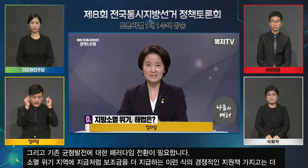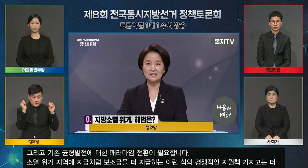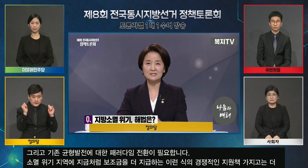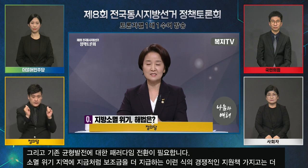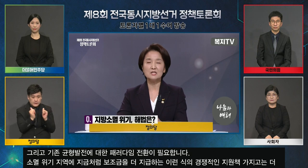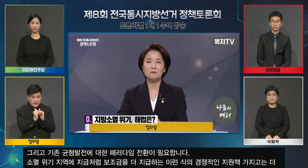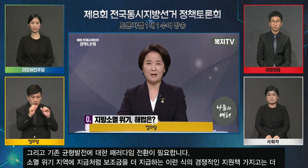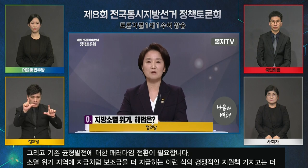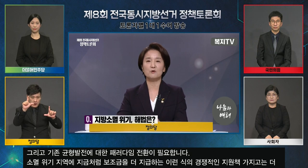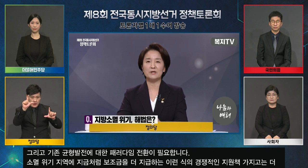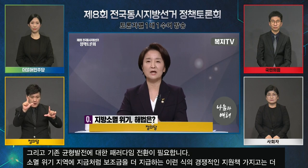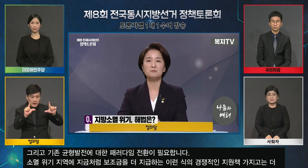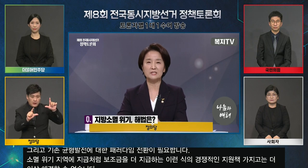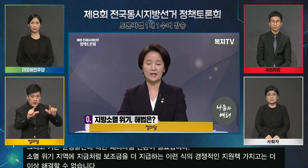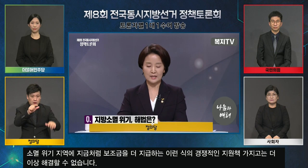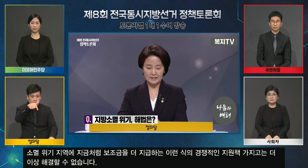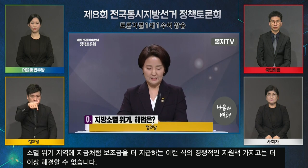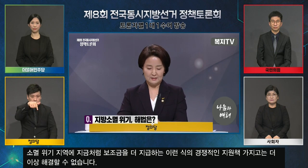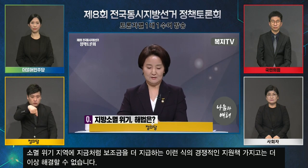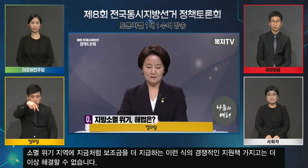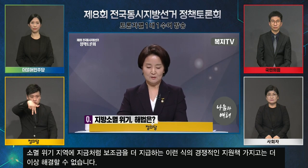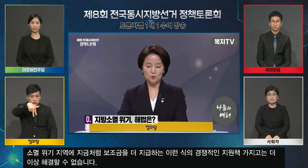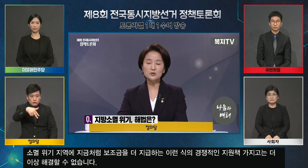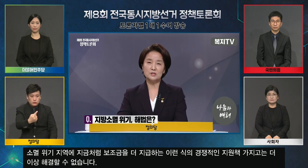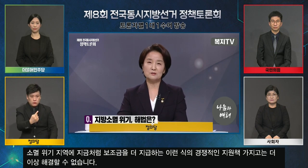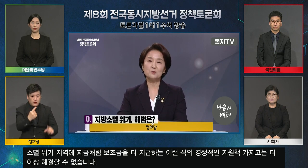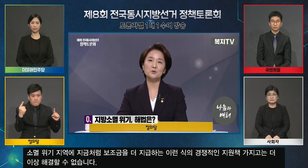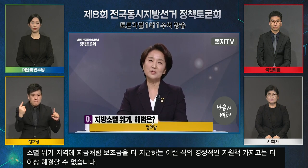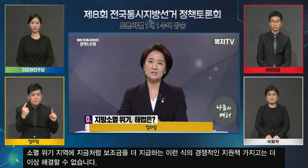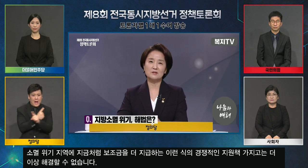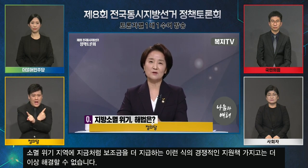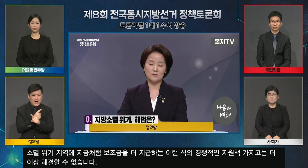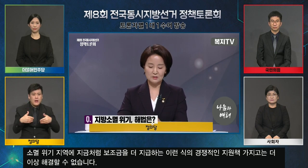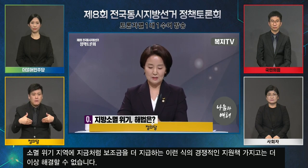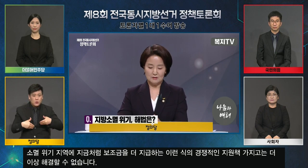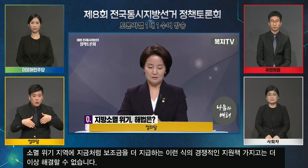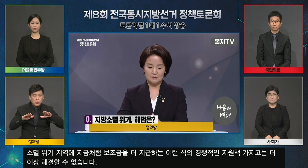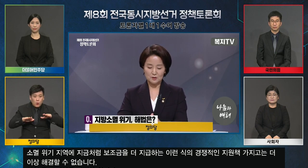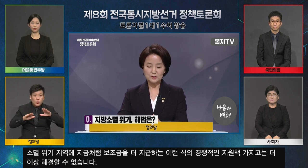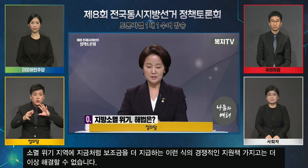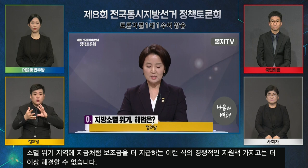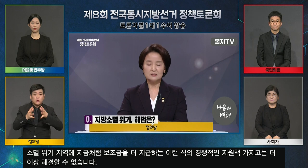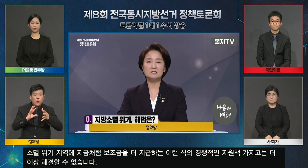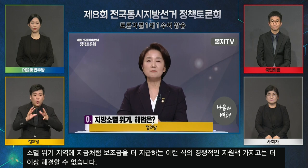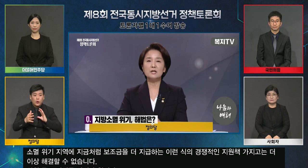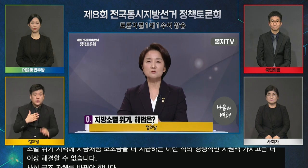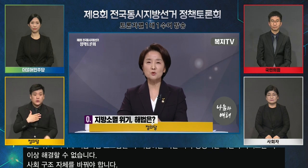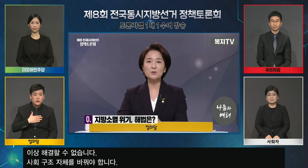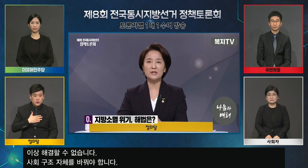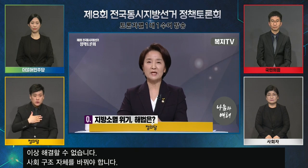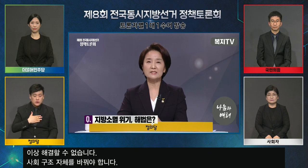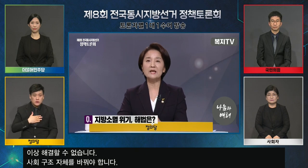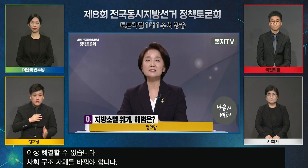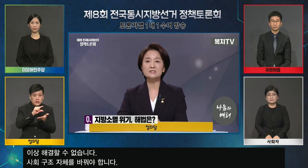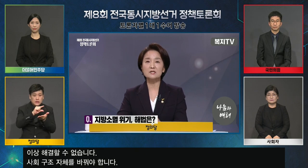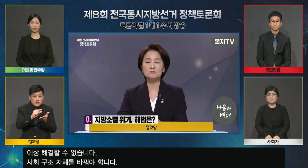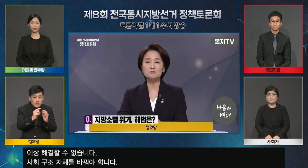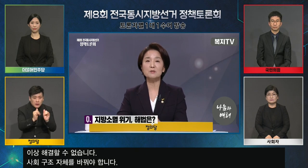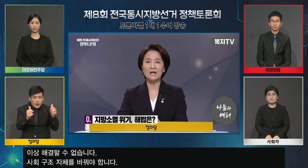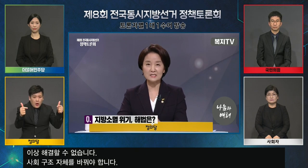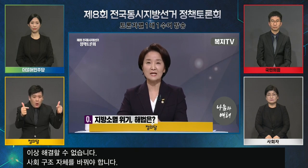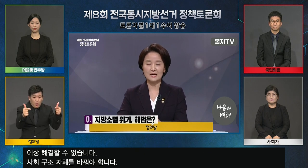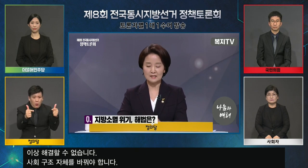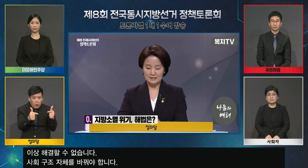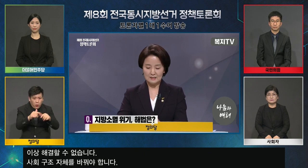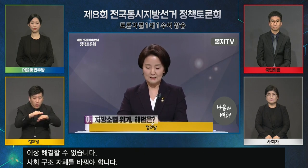자체를 바꿔야 합니다. 오늘 토론회에서 저는 지방 소멸의 대응책